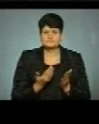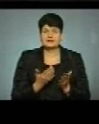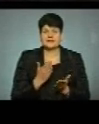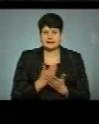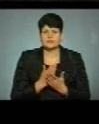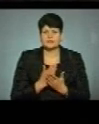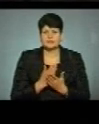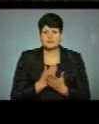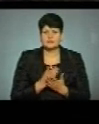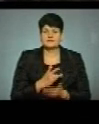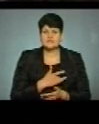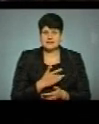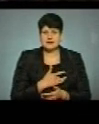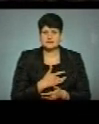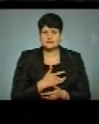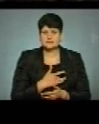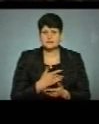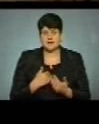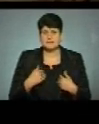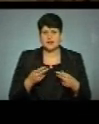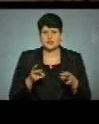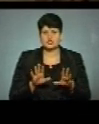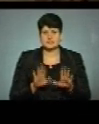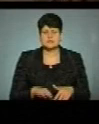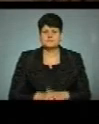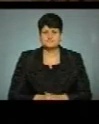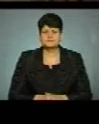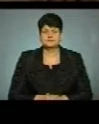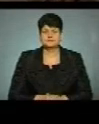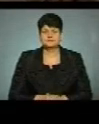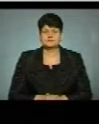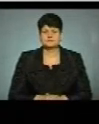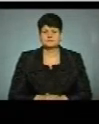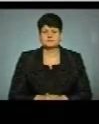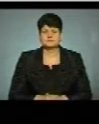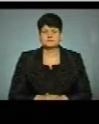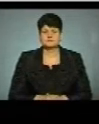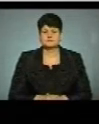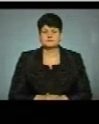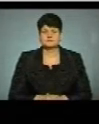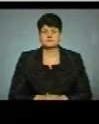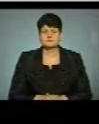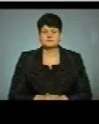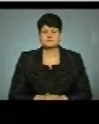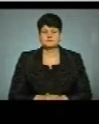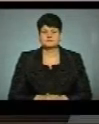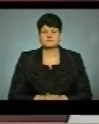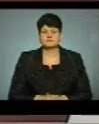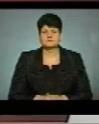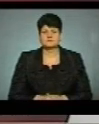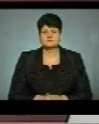є в серці, і таким, мабуть, нам і лишиться. Анастасія Чечко, Андрій Прокопів. Новини на Суспільному.